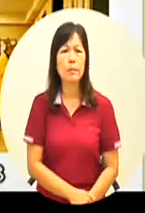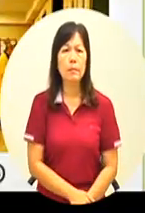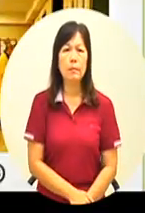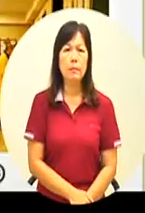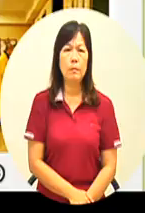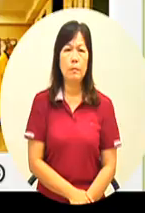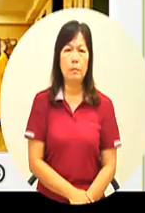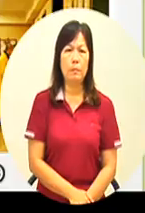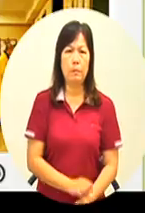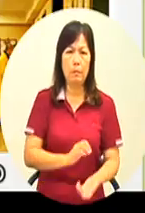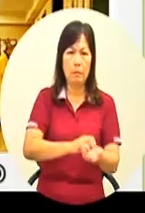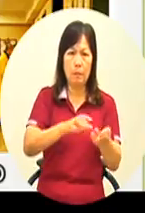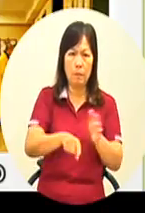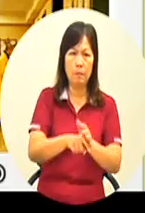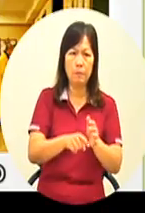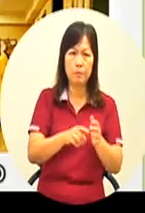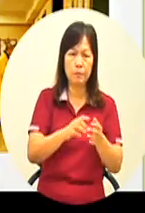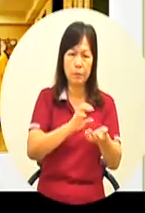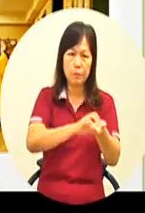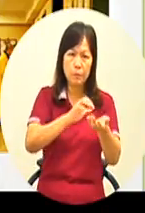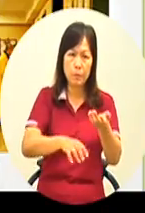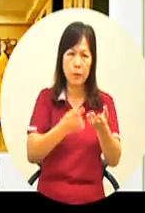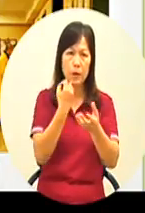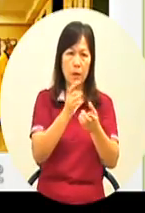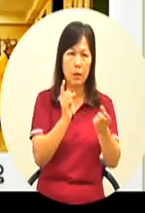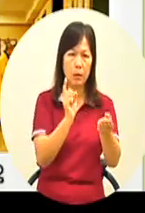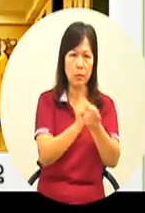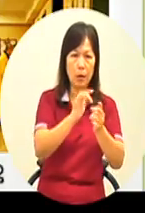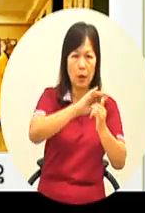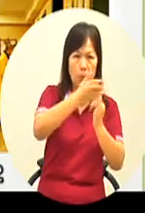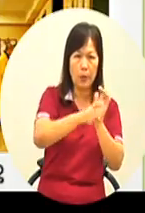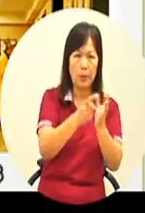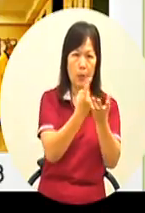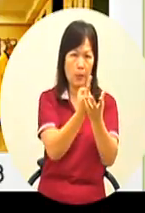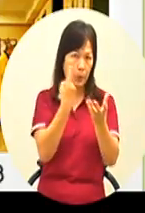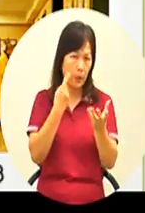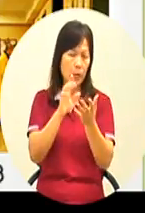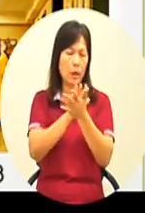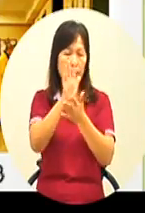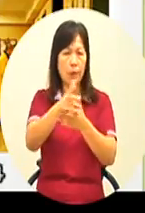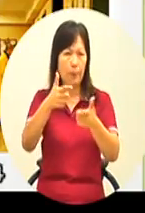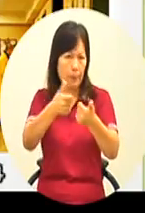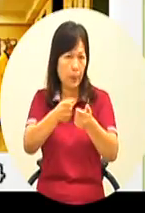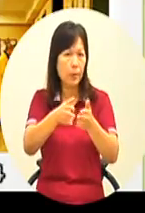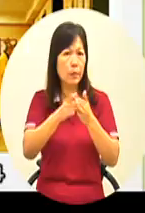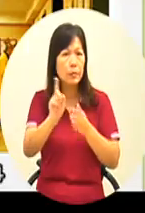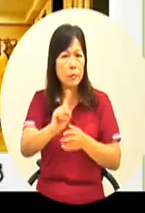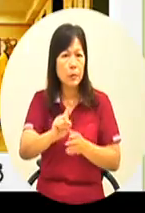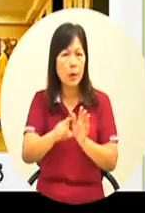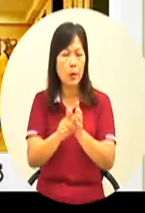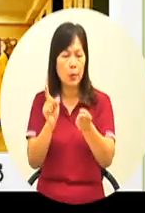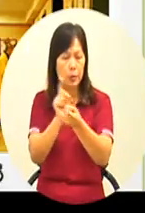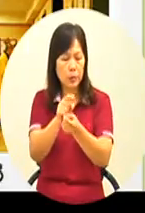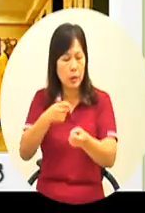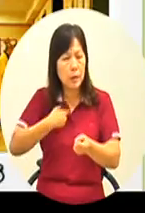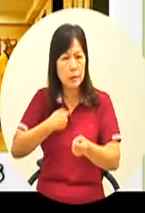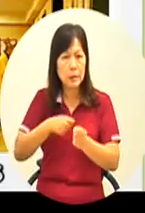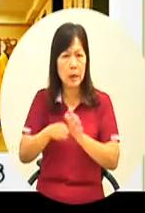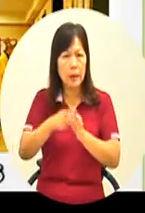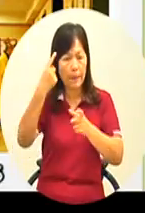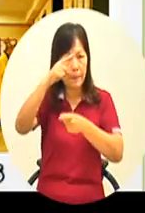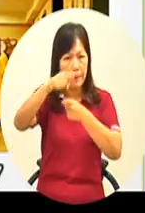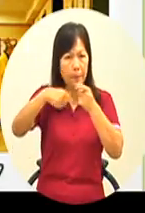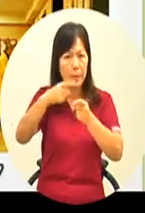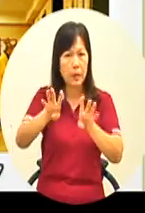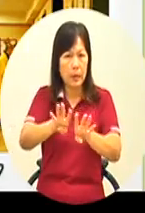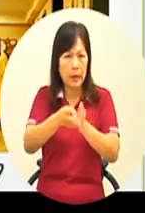医院推出殡管的行为后续应用的方针，根据本席了解的，明年的2016年的开始